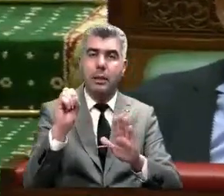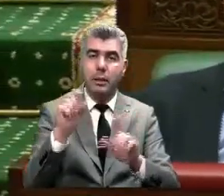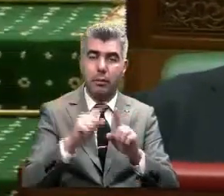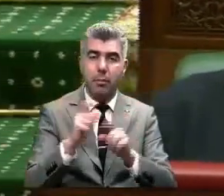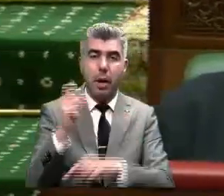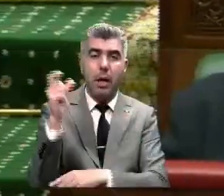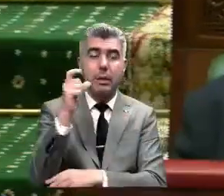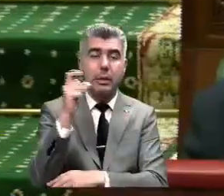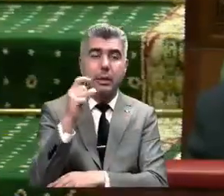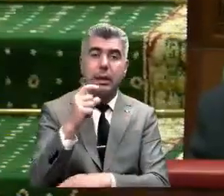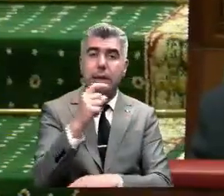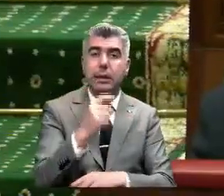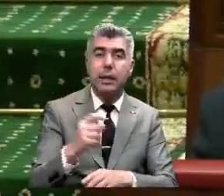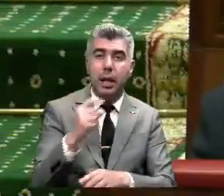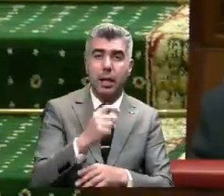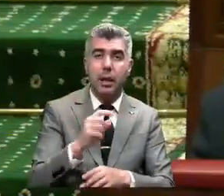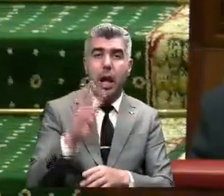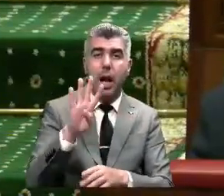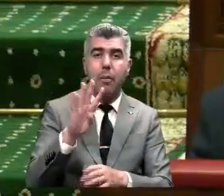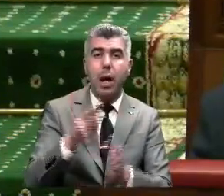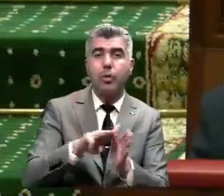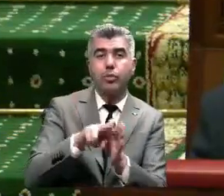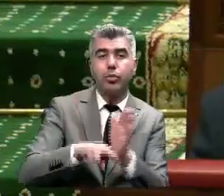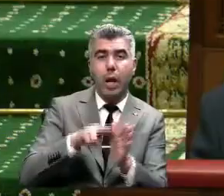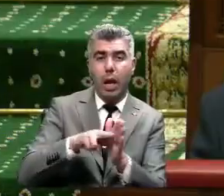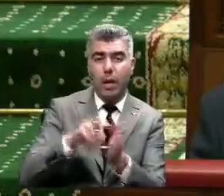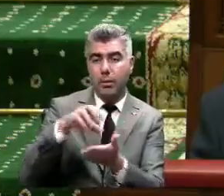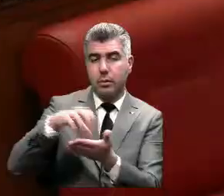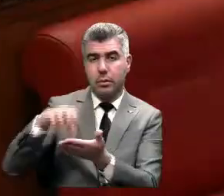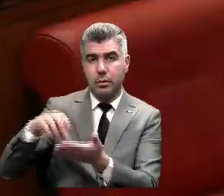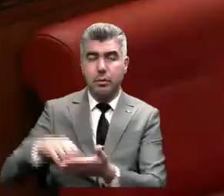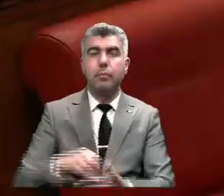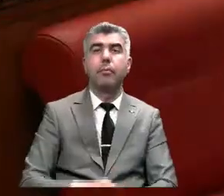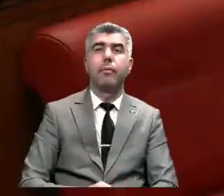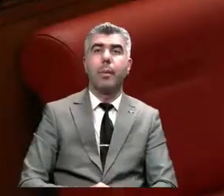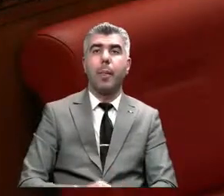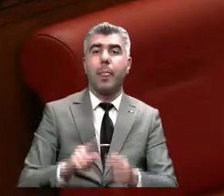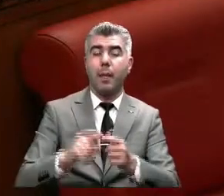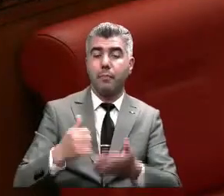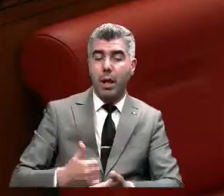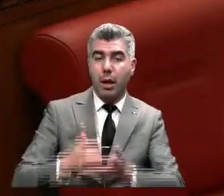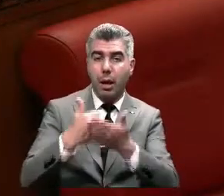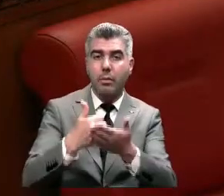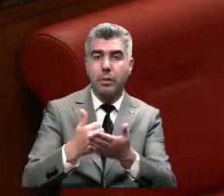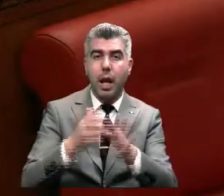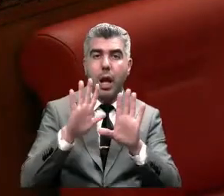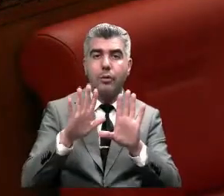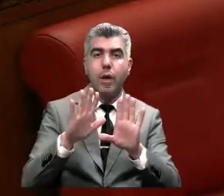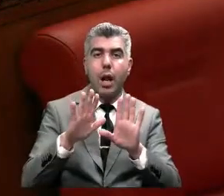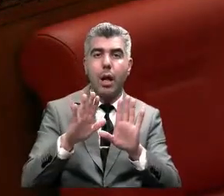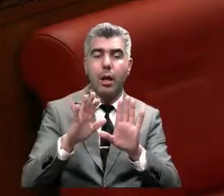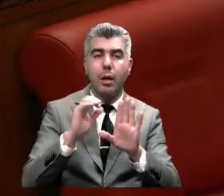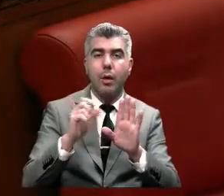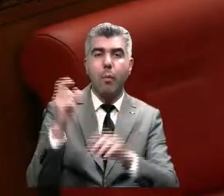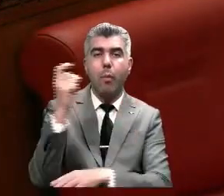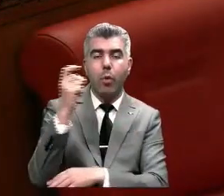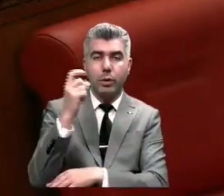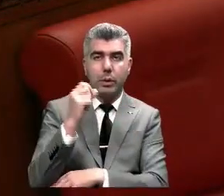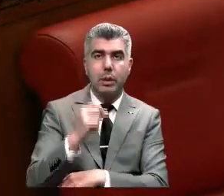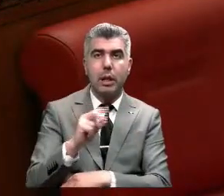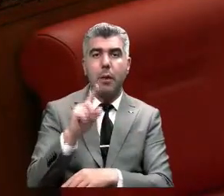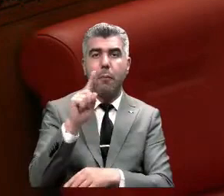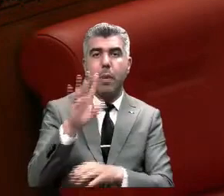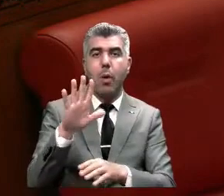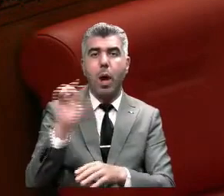دينية موزعة على الجهات الأربع المتضررة، الشروع في تدعيم 10 مساجد كبرى، توفير